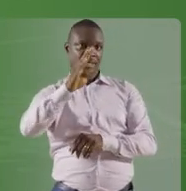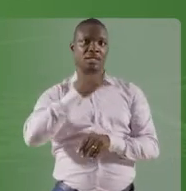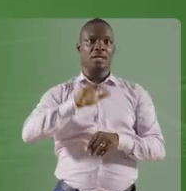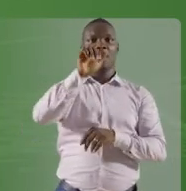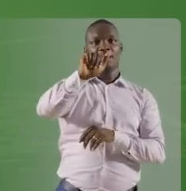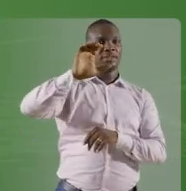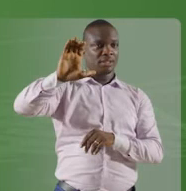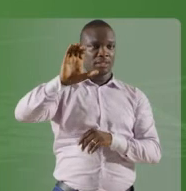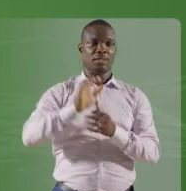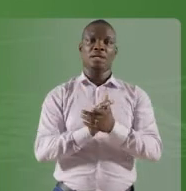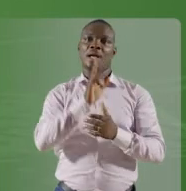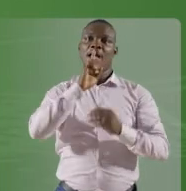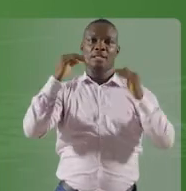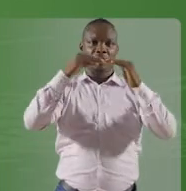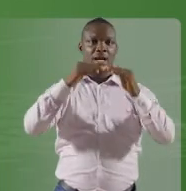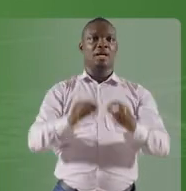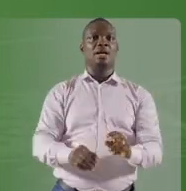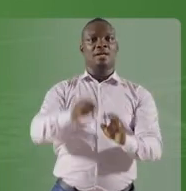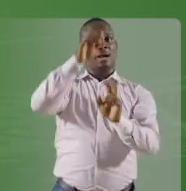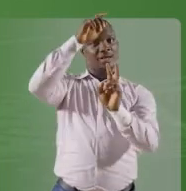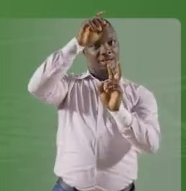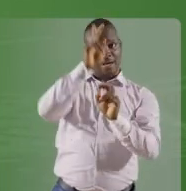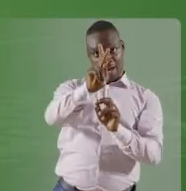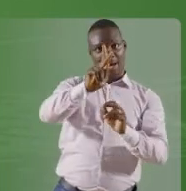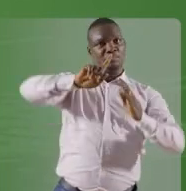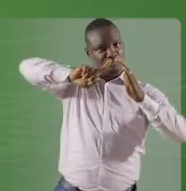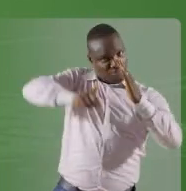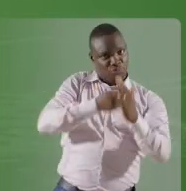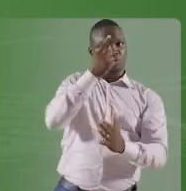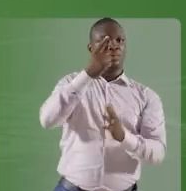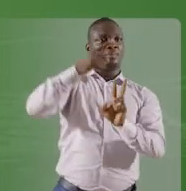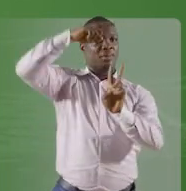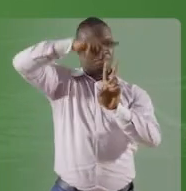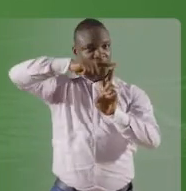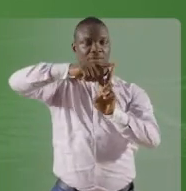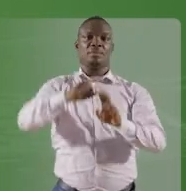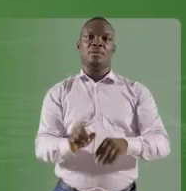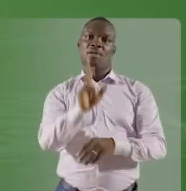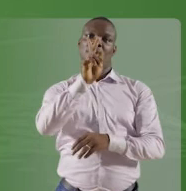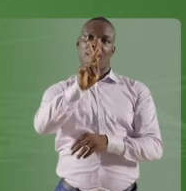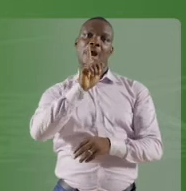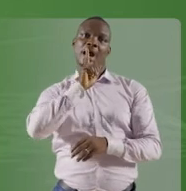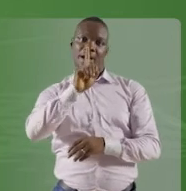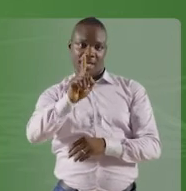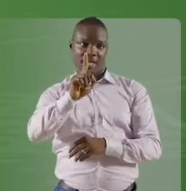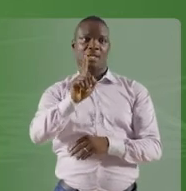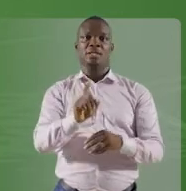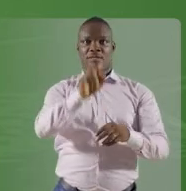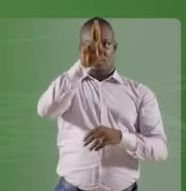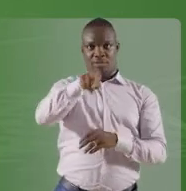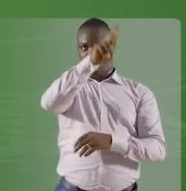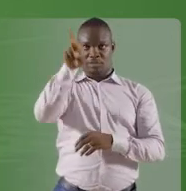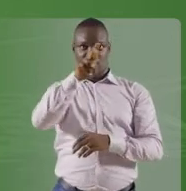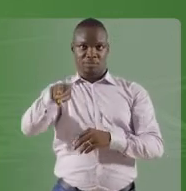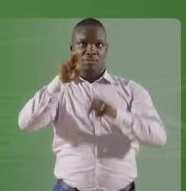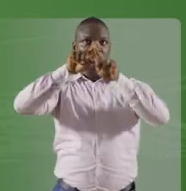AB-AC est égale à K fois pi, où K est un nombre entier relatif.